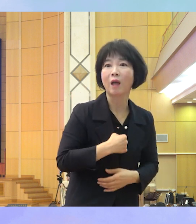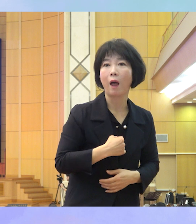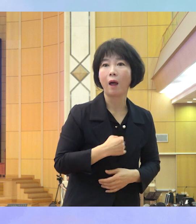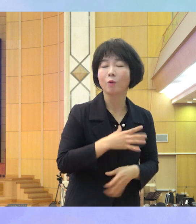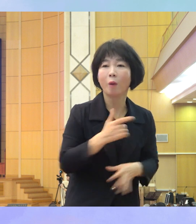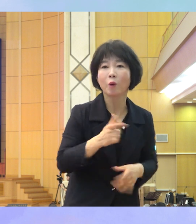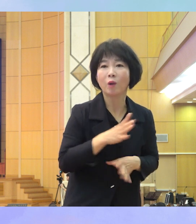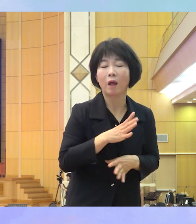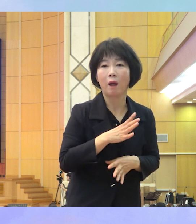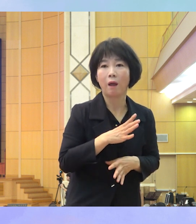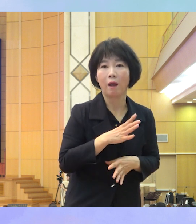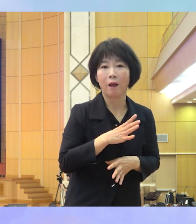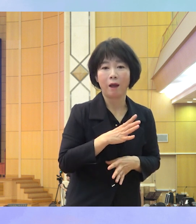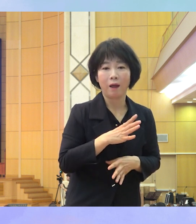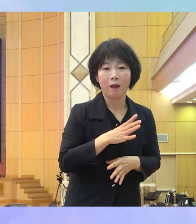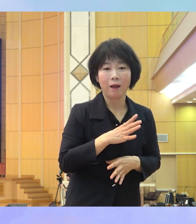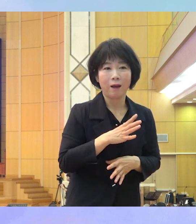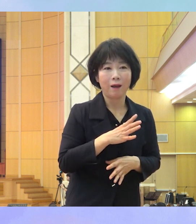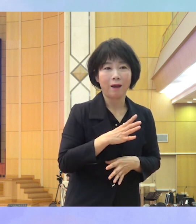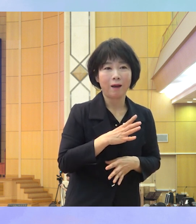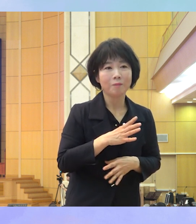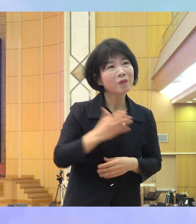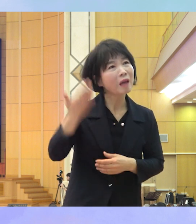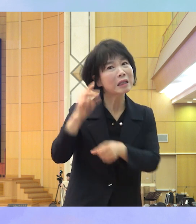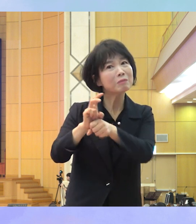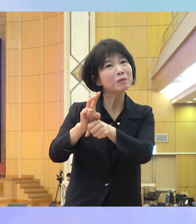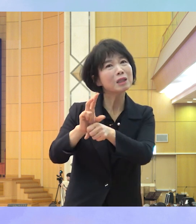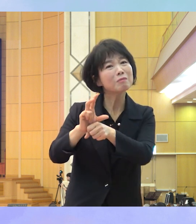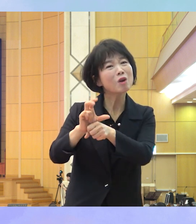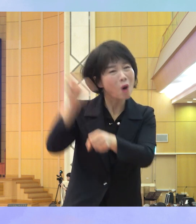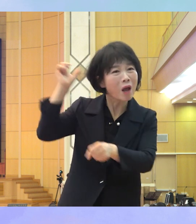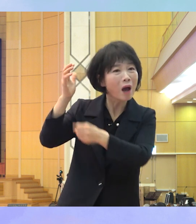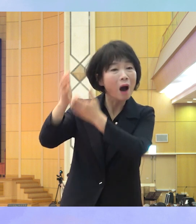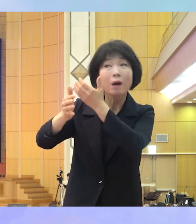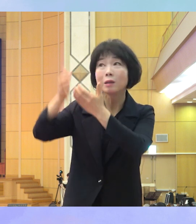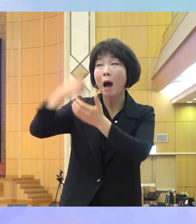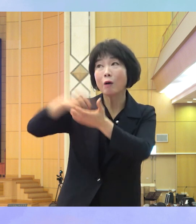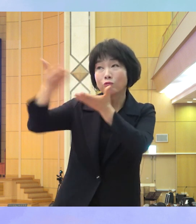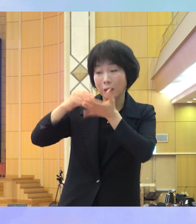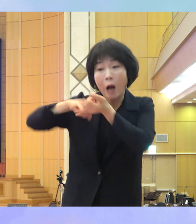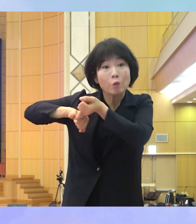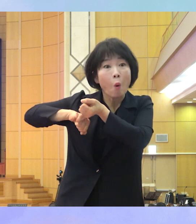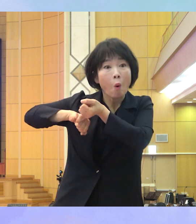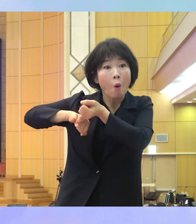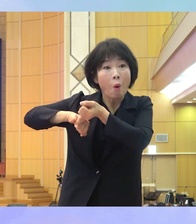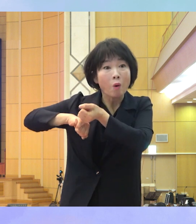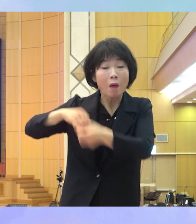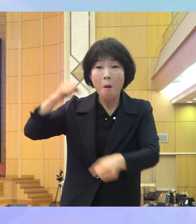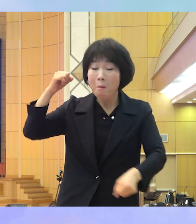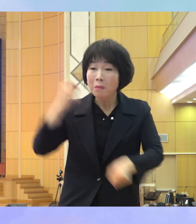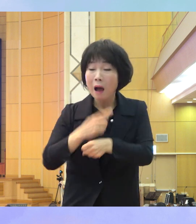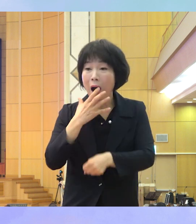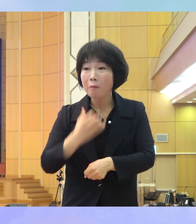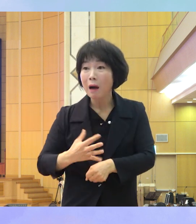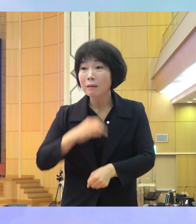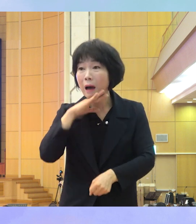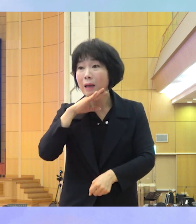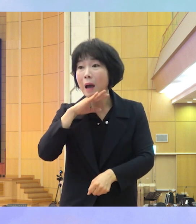있지만 하나님이 주신다고 하는 그 아들 지금 이렇게 99세가 되었는데도